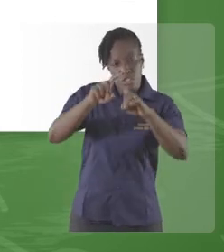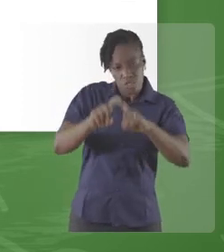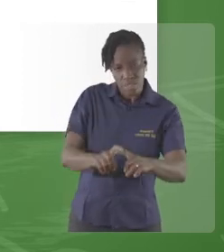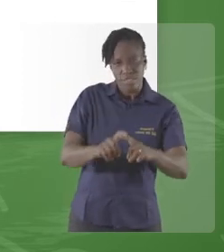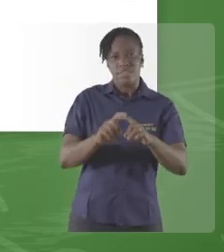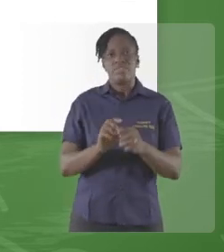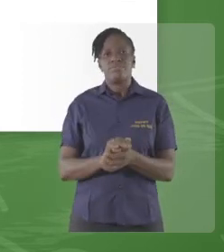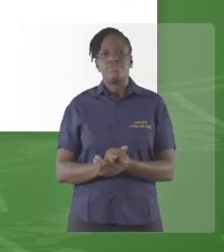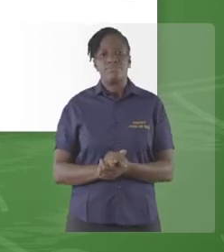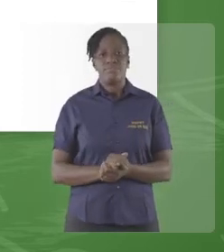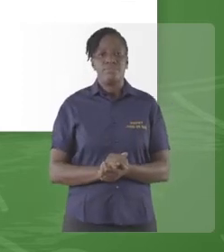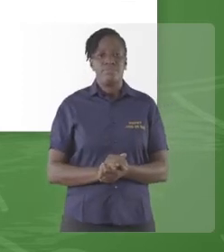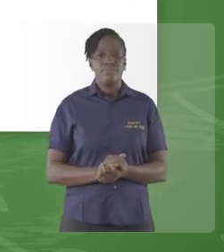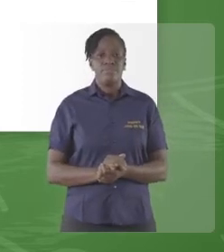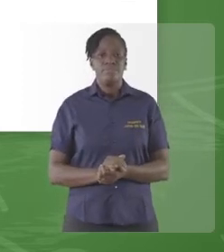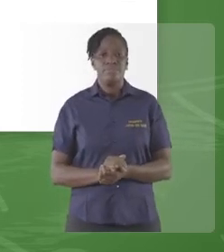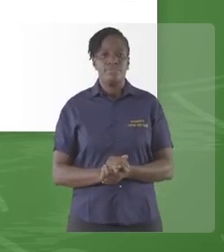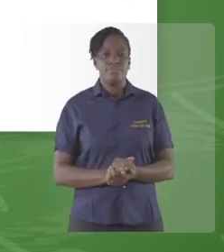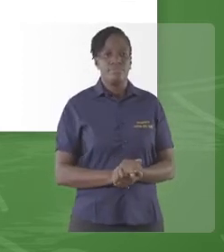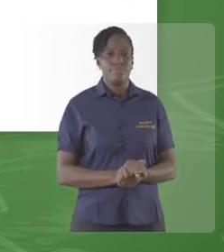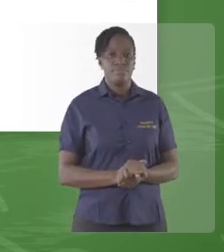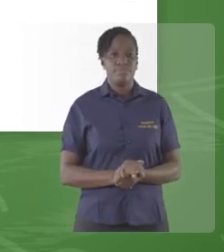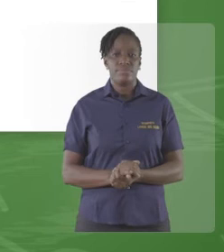de subordination.